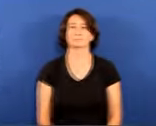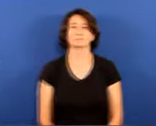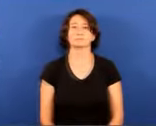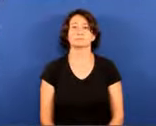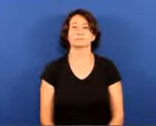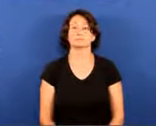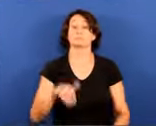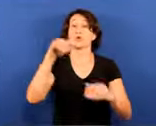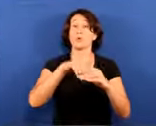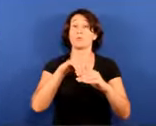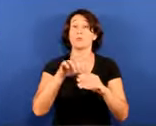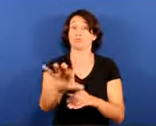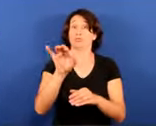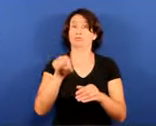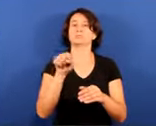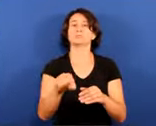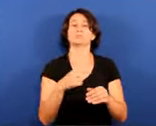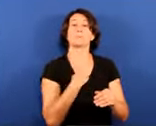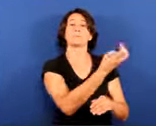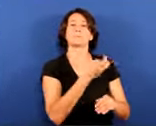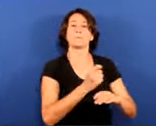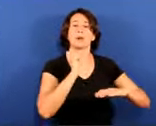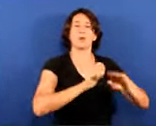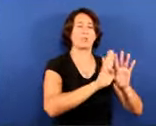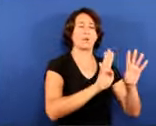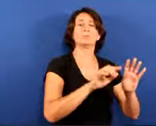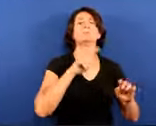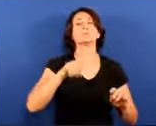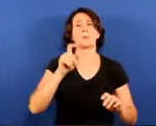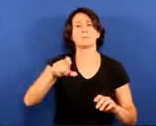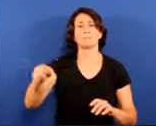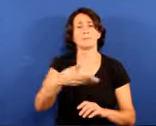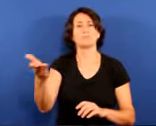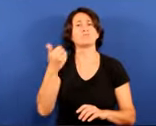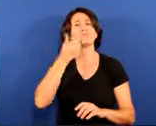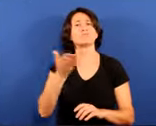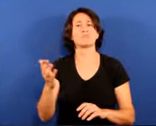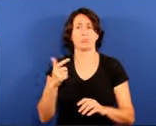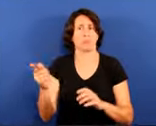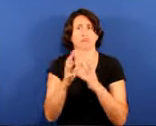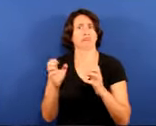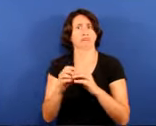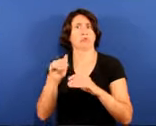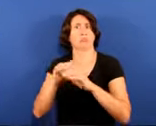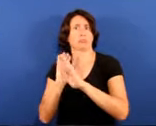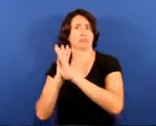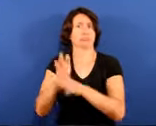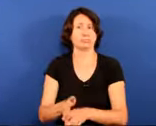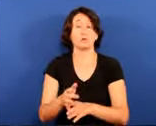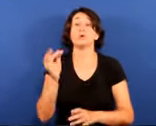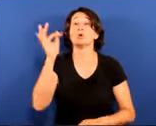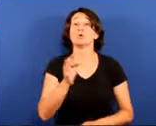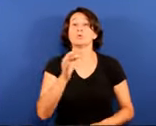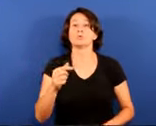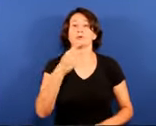den Gerri White arduraduna da emaitzaren berri emateaz. Rosi Etcetera agentzarena da logotipo irabazlea.